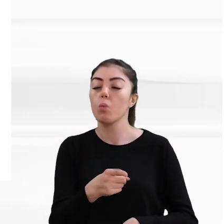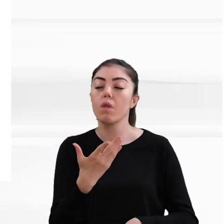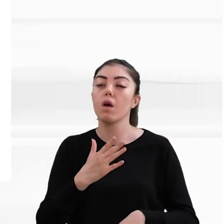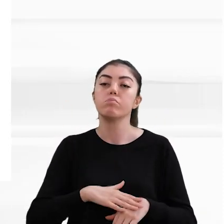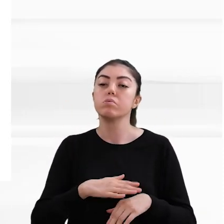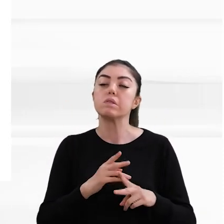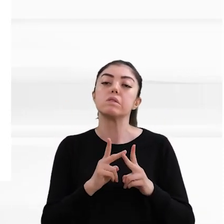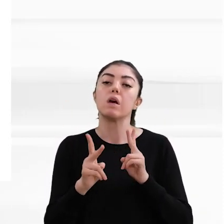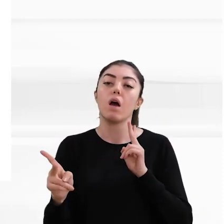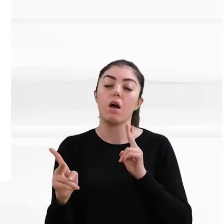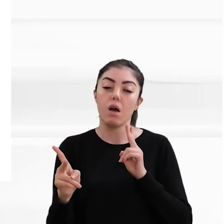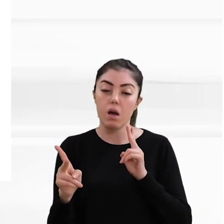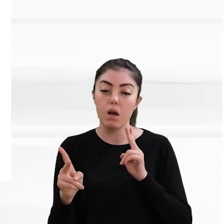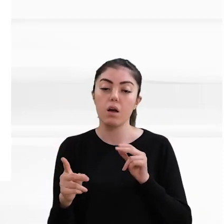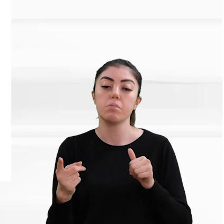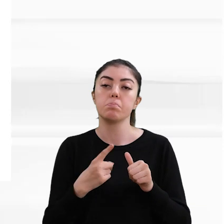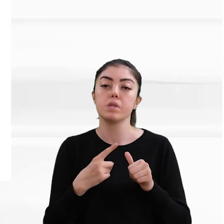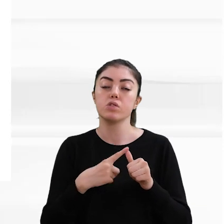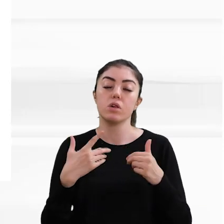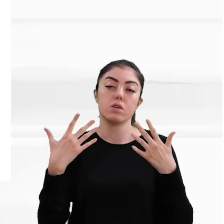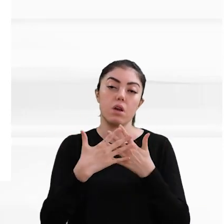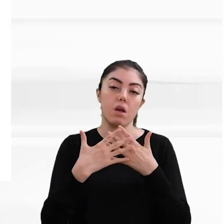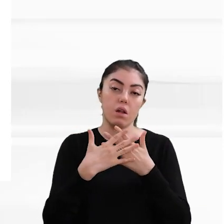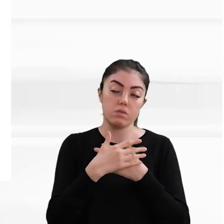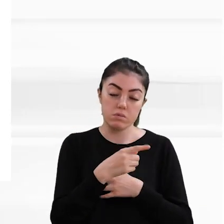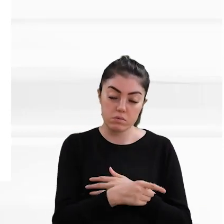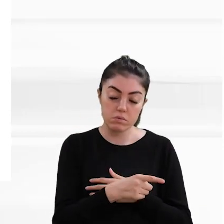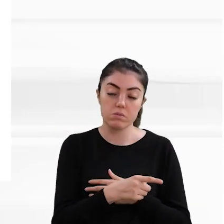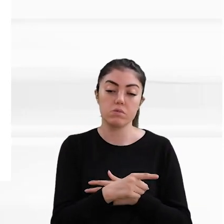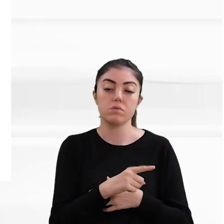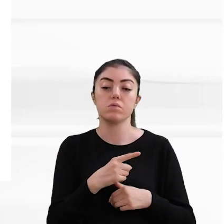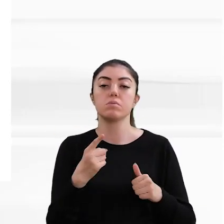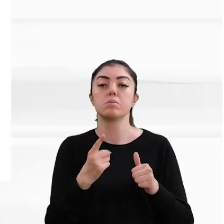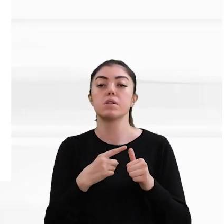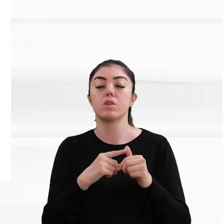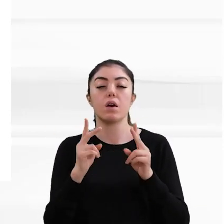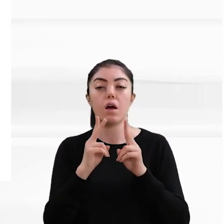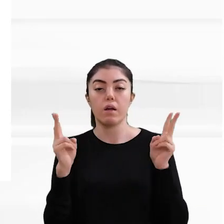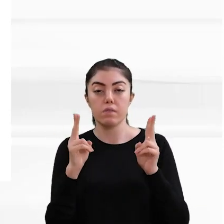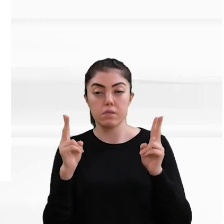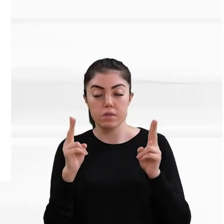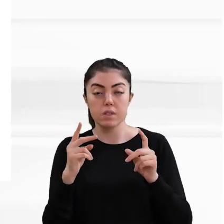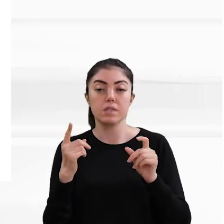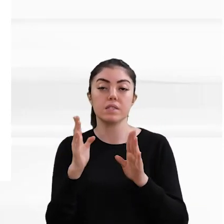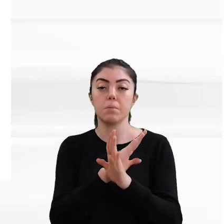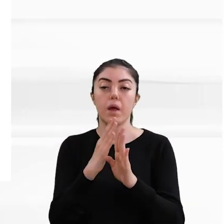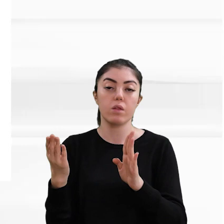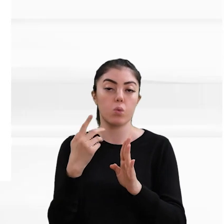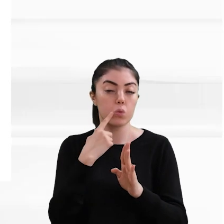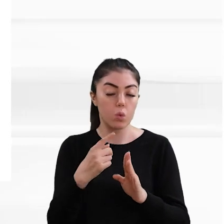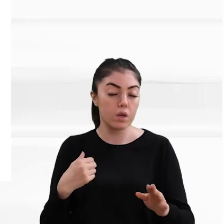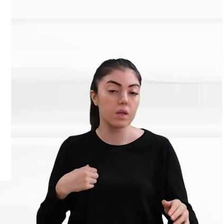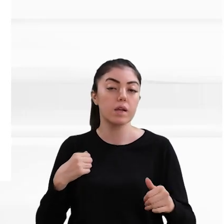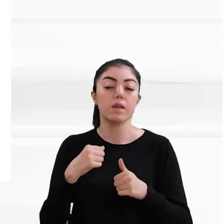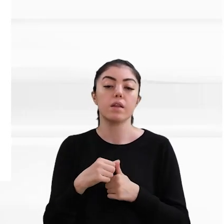oluşur. Ondan sonra sırasıyla birinci karanlık saçak, birinci aydınlık saçak.